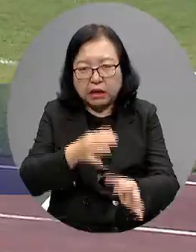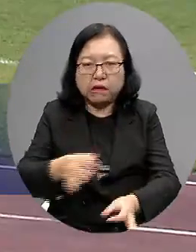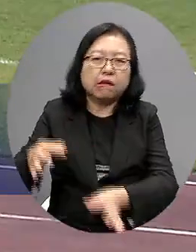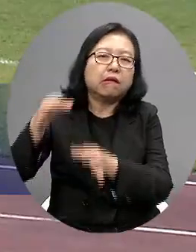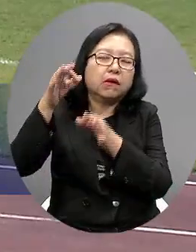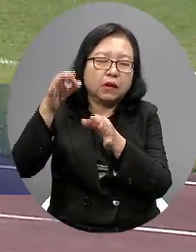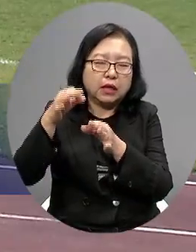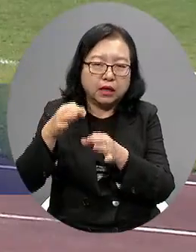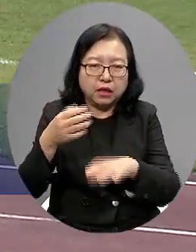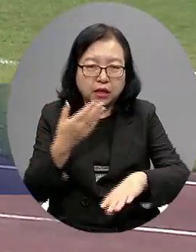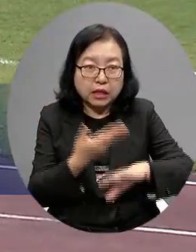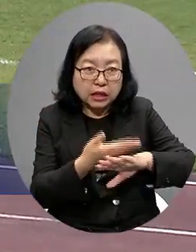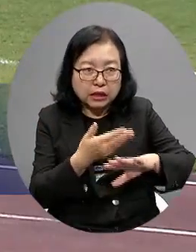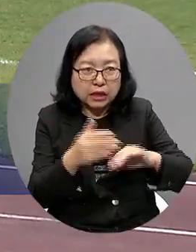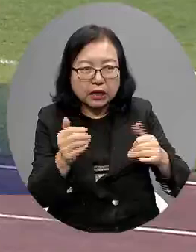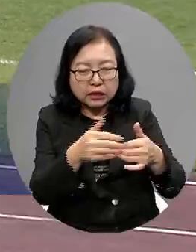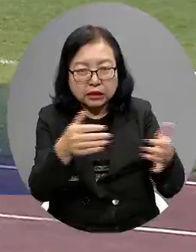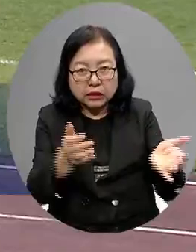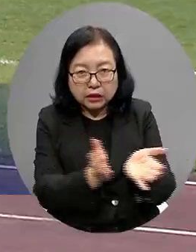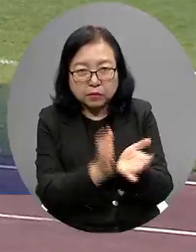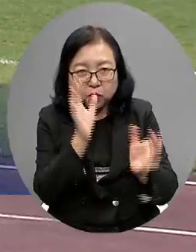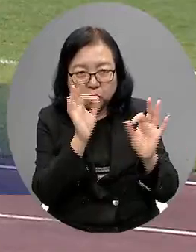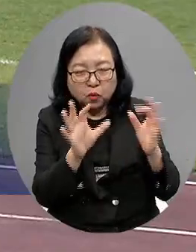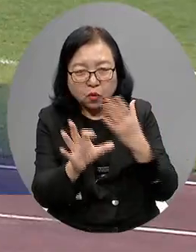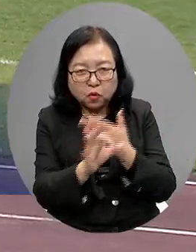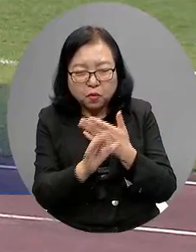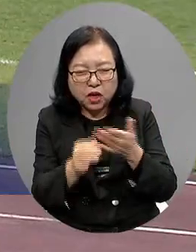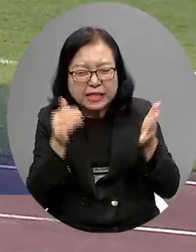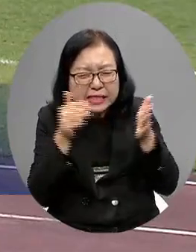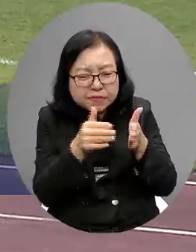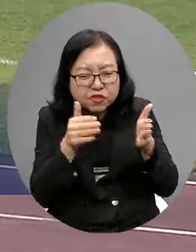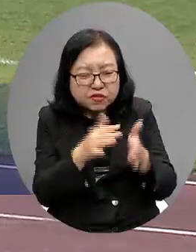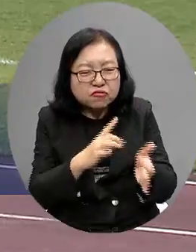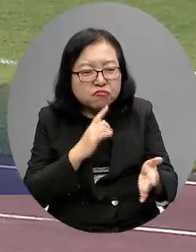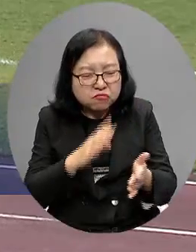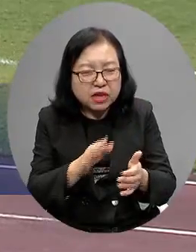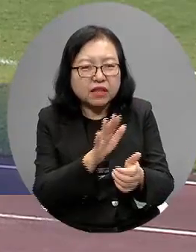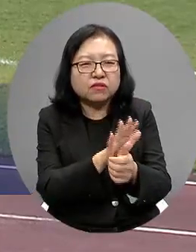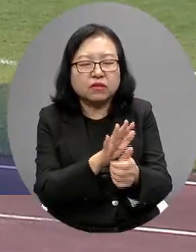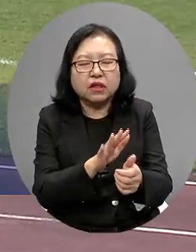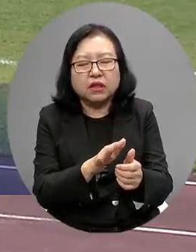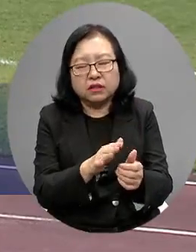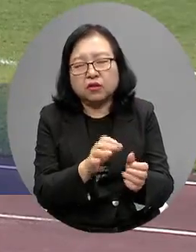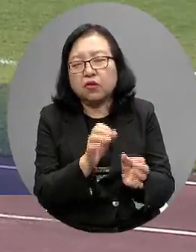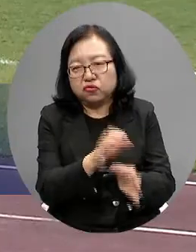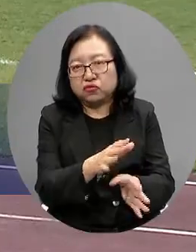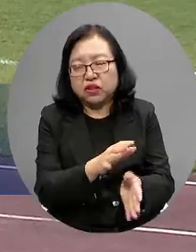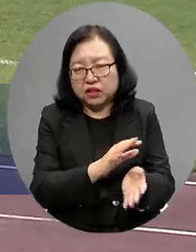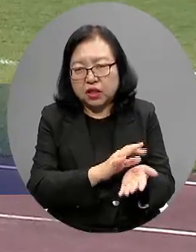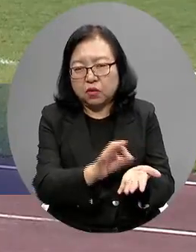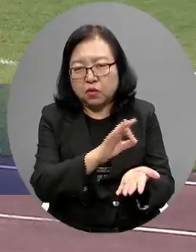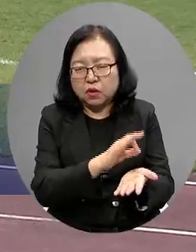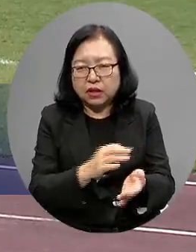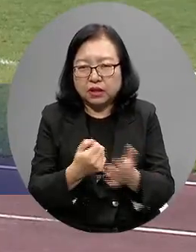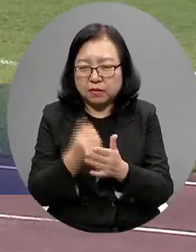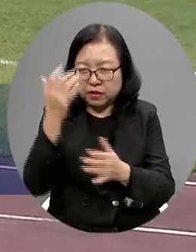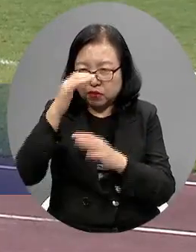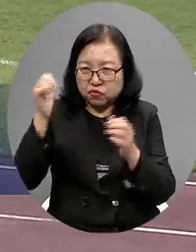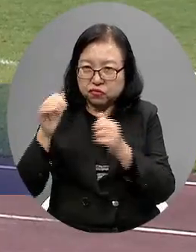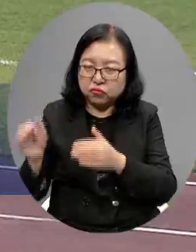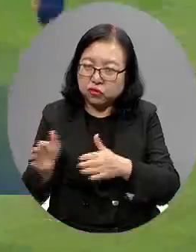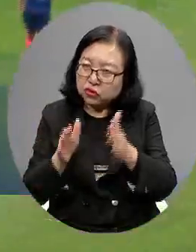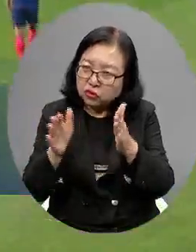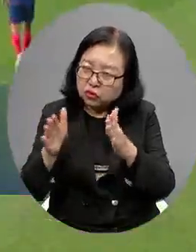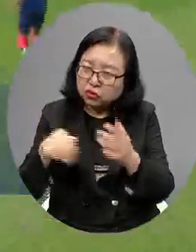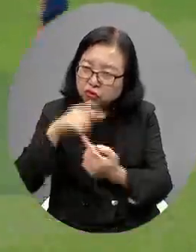구단들도 많은 집중적인 투자를 좀 하고 있습니다 그래서 저희 구단들도 선수 수급하는데 너무 어려움이 크기